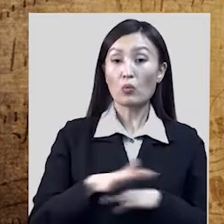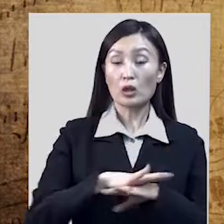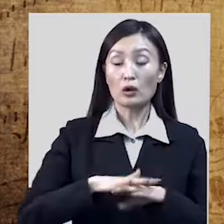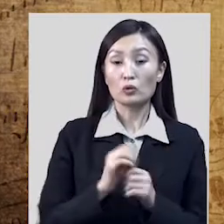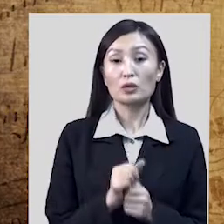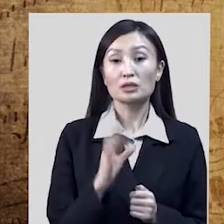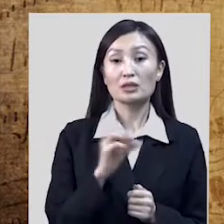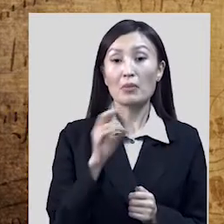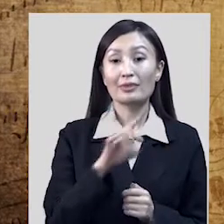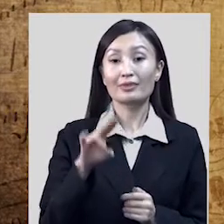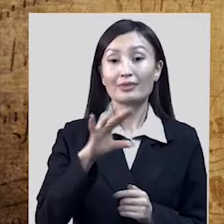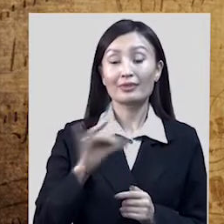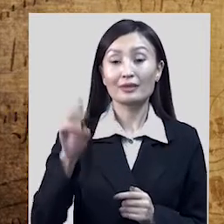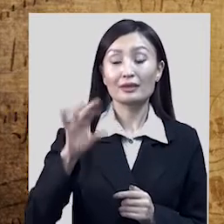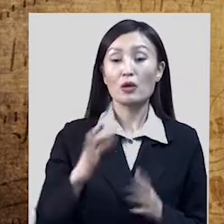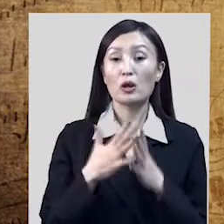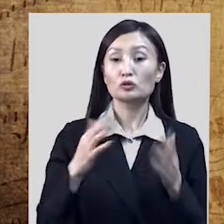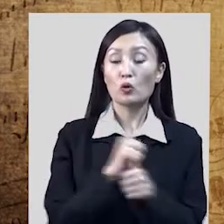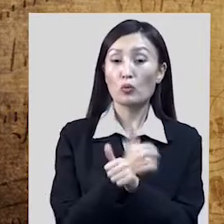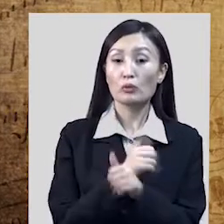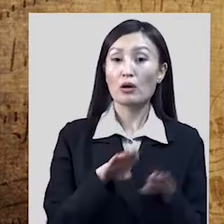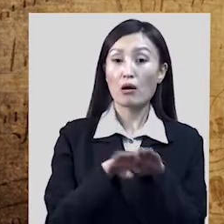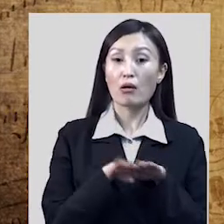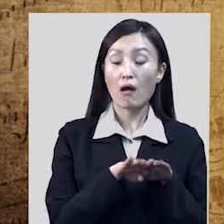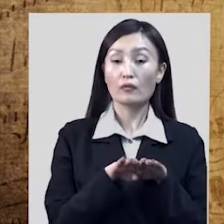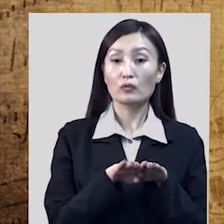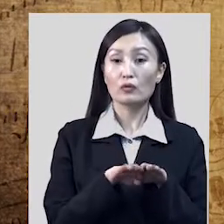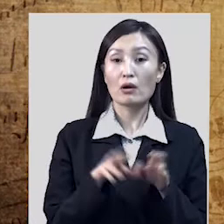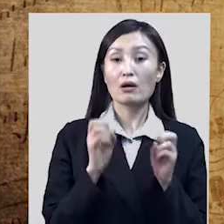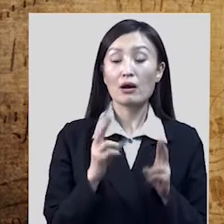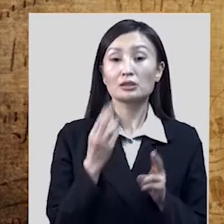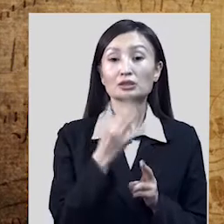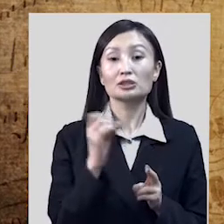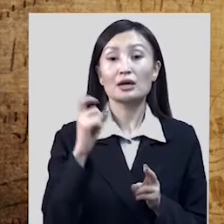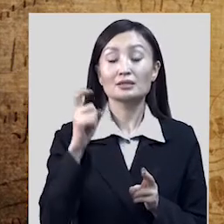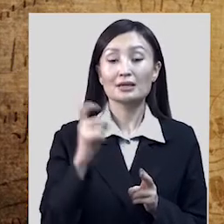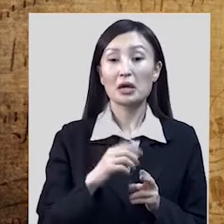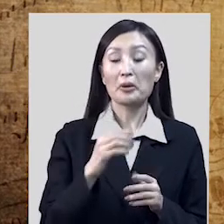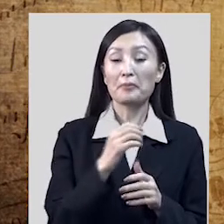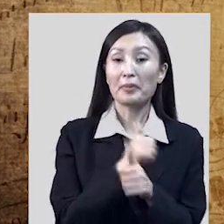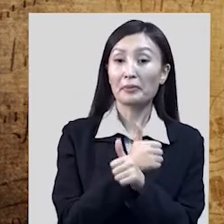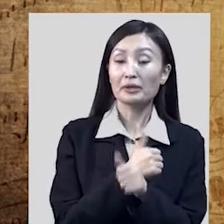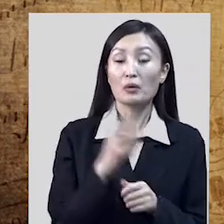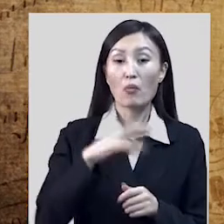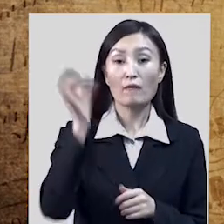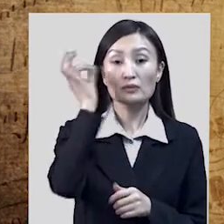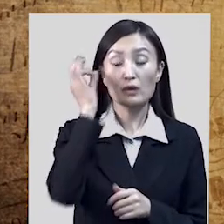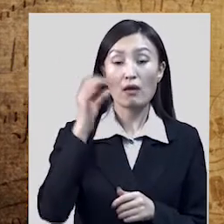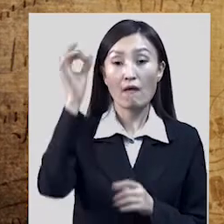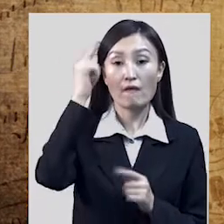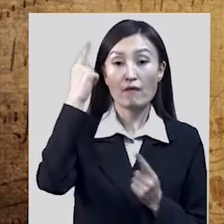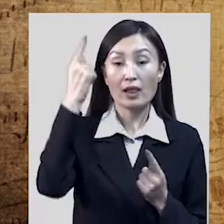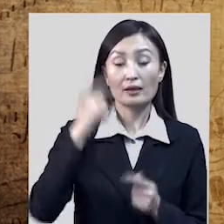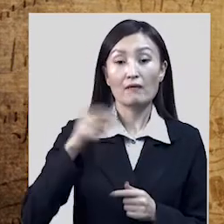сама не до основали большую библиотеку равную знаменитой красной библиотеки по воспоминаниям великого ученого